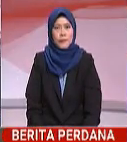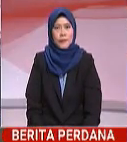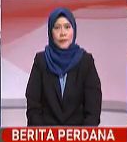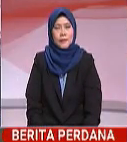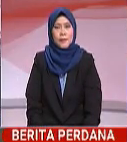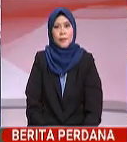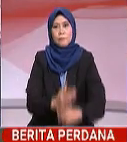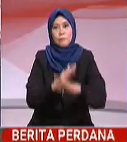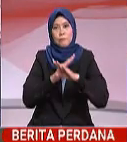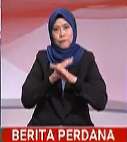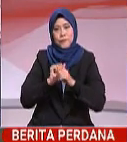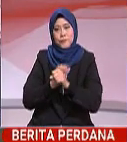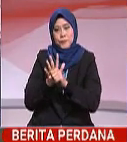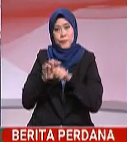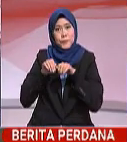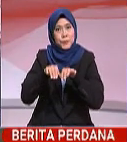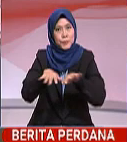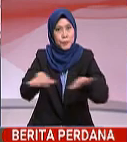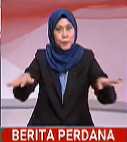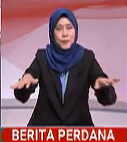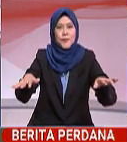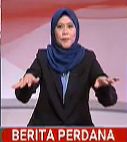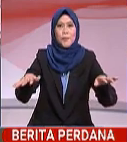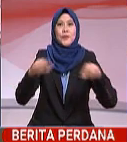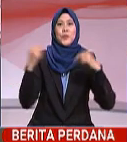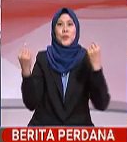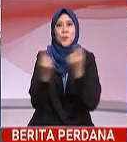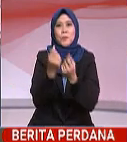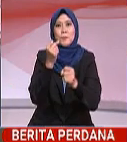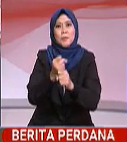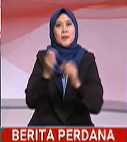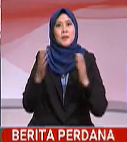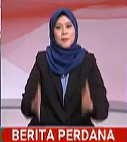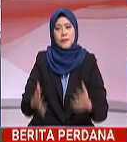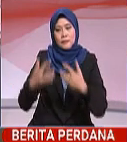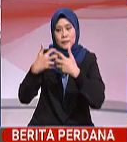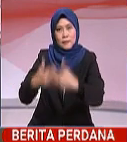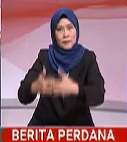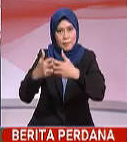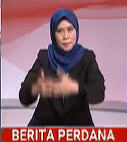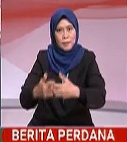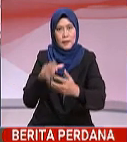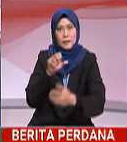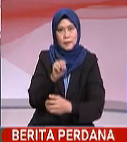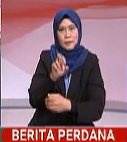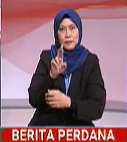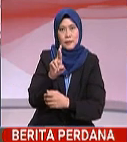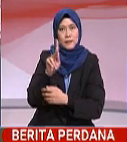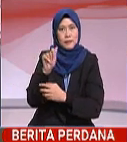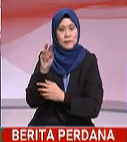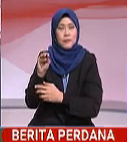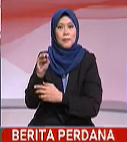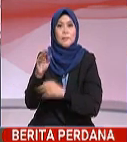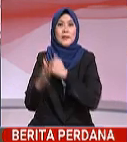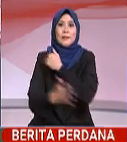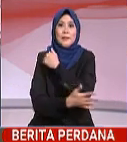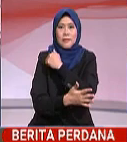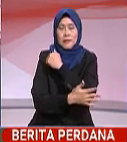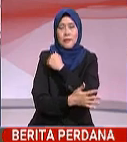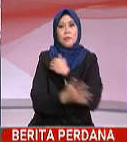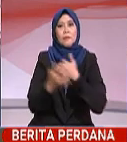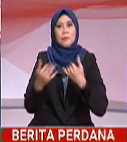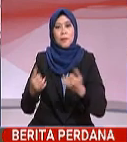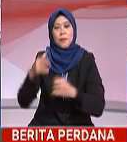Bagi membendung penularan COVID-19 dalam kalangan pekerja di sebuah kilang di Sekam Jasin, Perbadanan Kemajuan Negeri